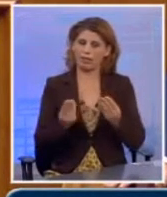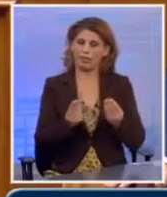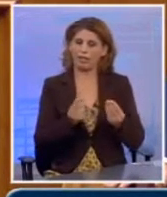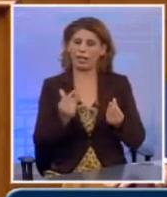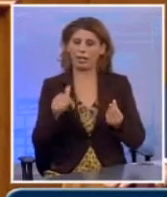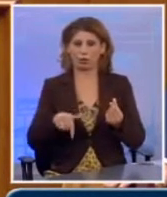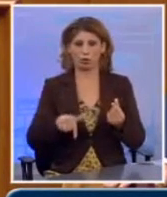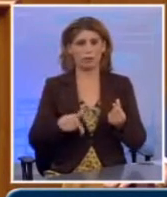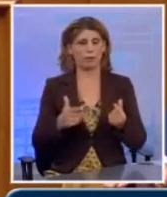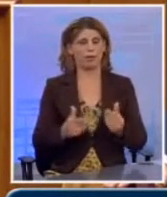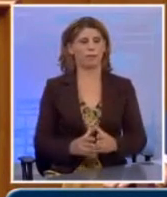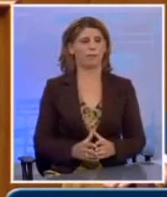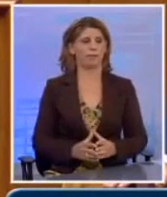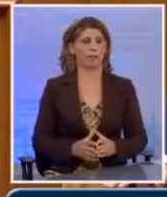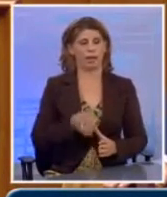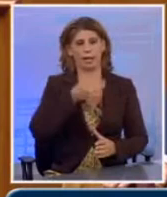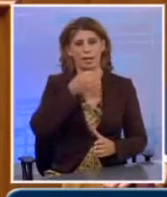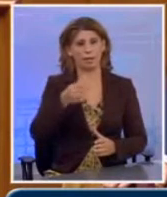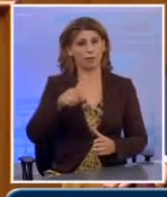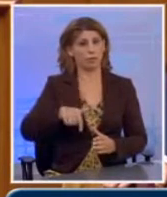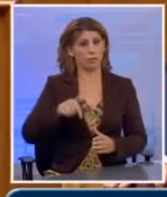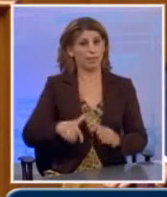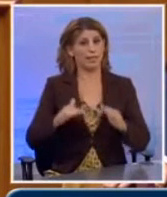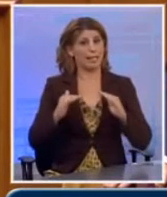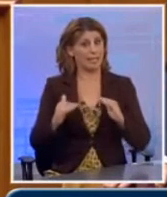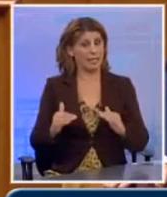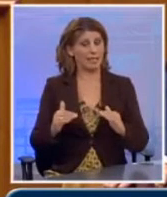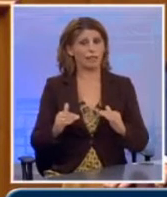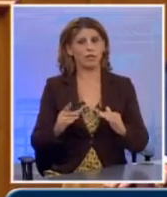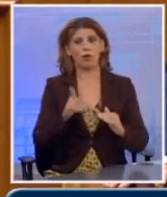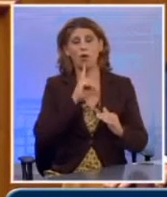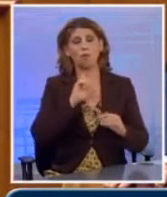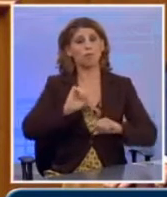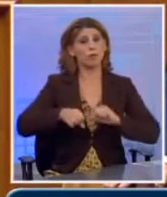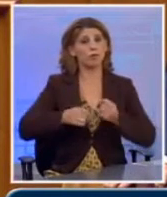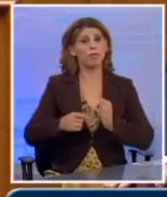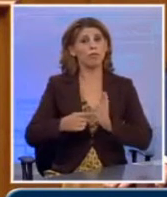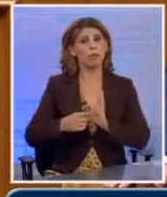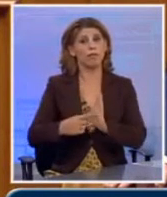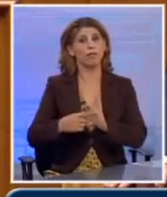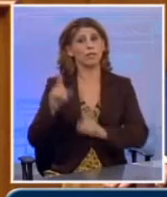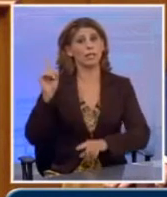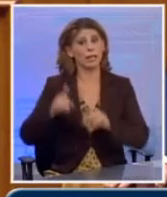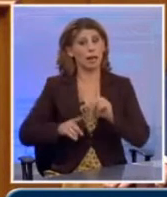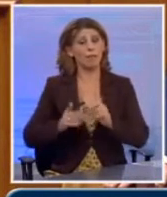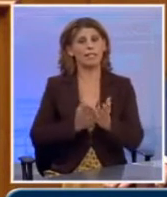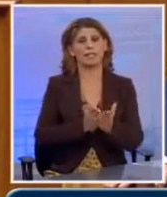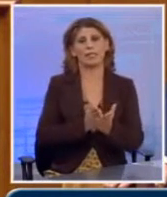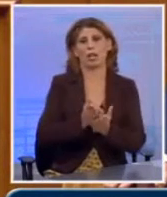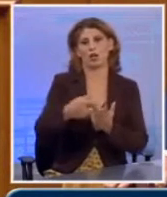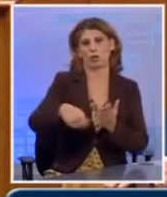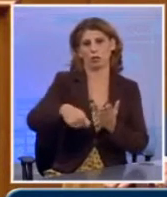σήμερα, να αναφερθώ στη σημερινή κατάσταση όπως προσπαθούν να την εμφανίσουν μερικοί στη δικαιοσύνη.